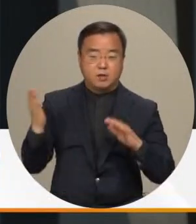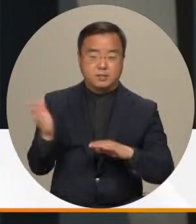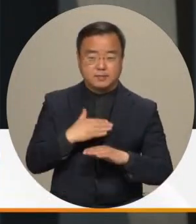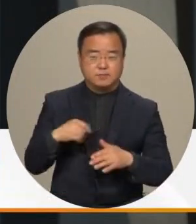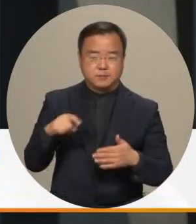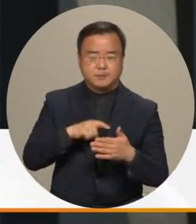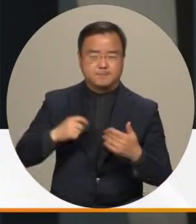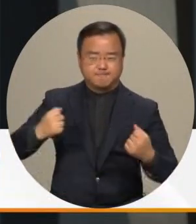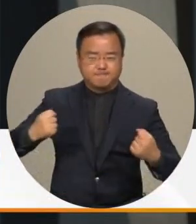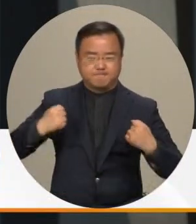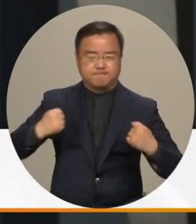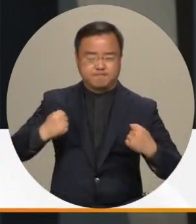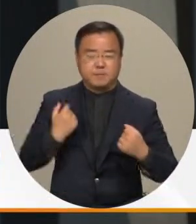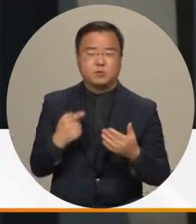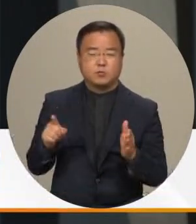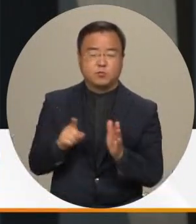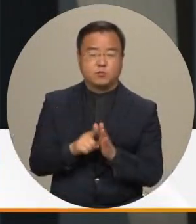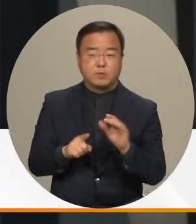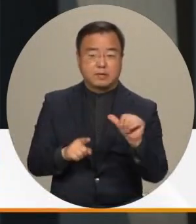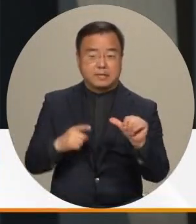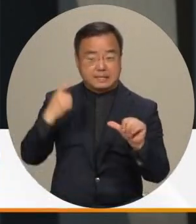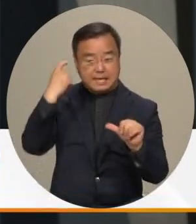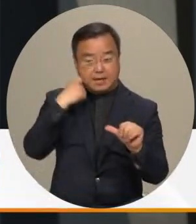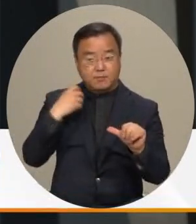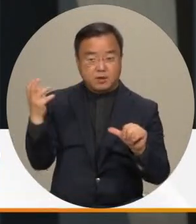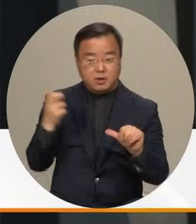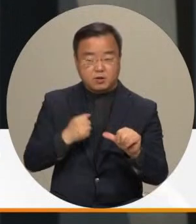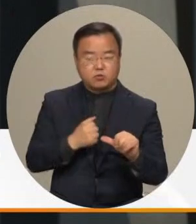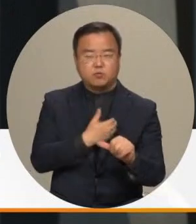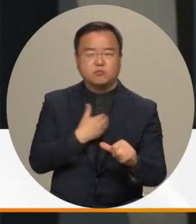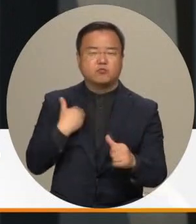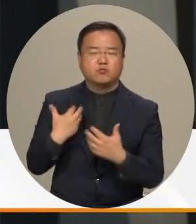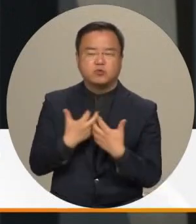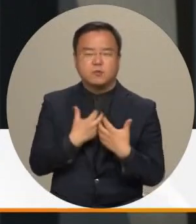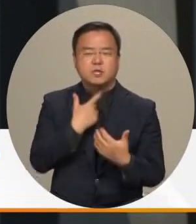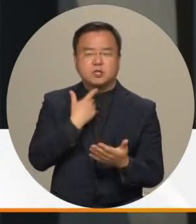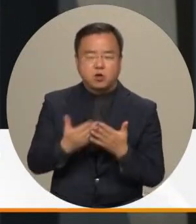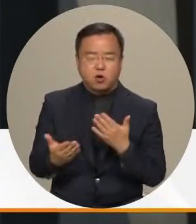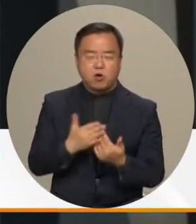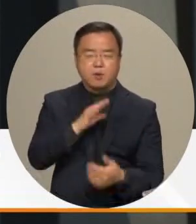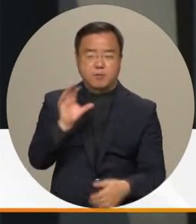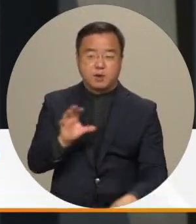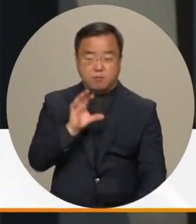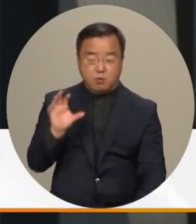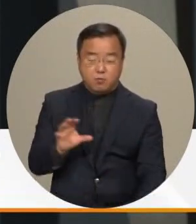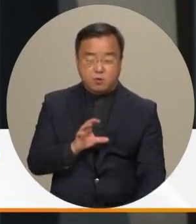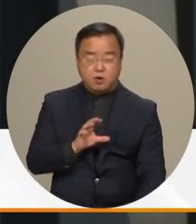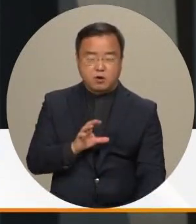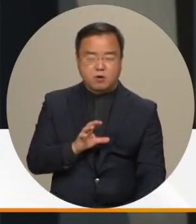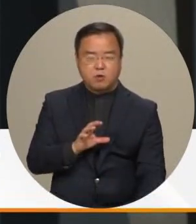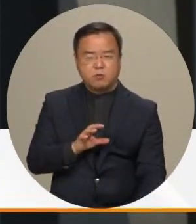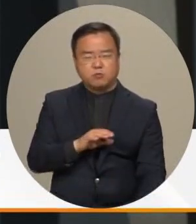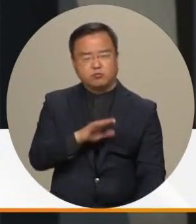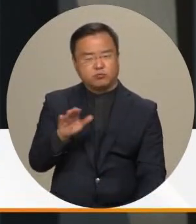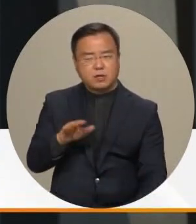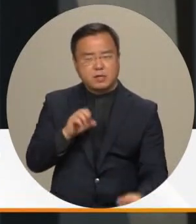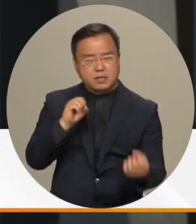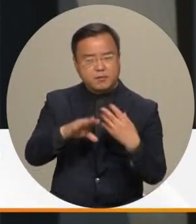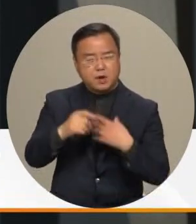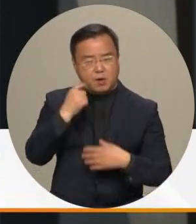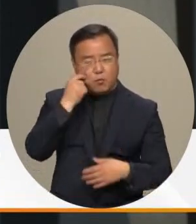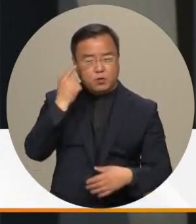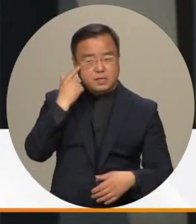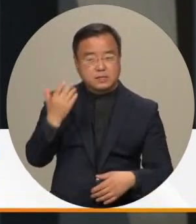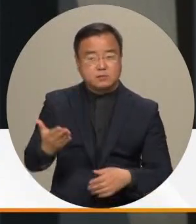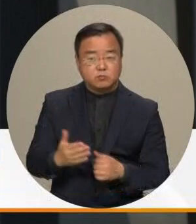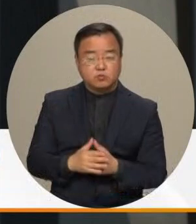단단하려면 정말 오감으로 풍성한 경험을 해보고 그때 또 끊임없이 우리가 답이 없는 질문들 있잖아요 뭐